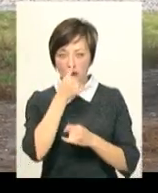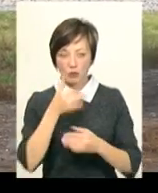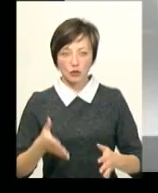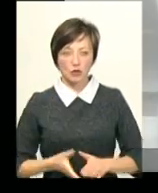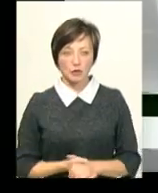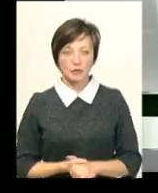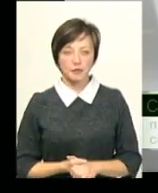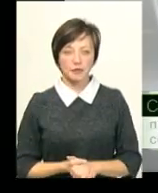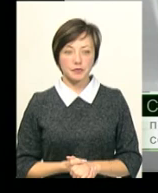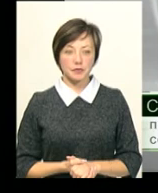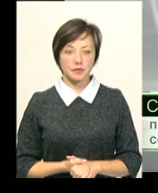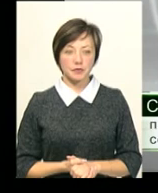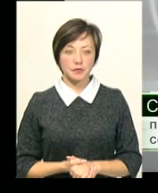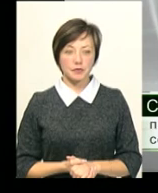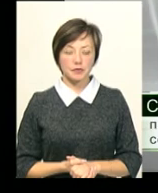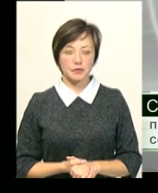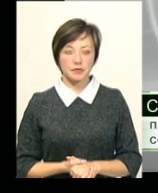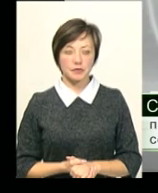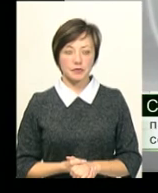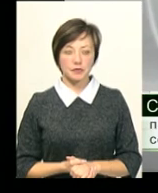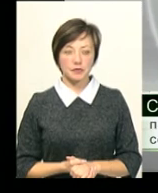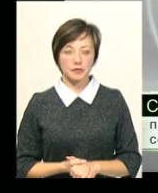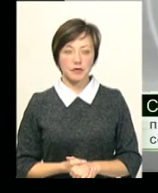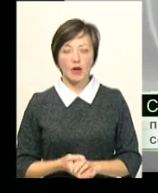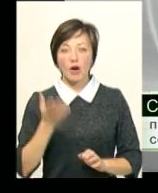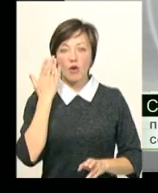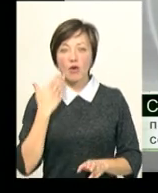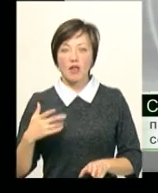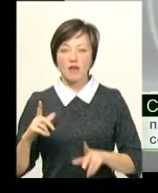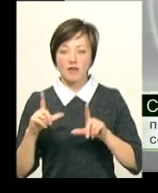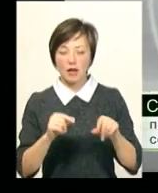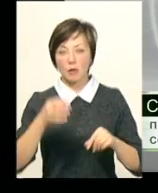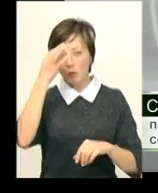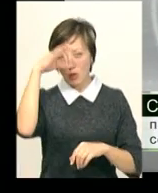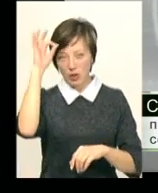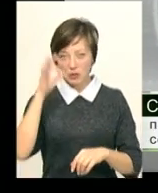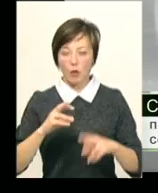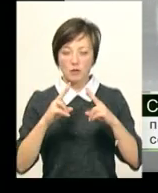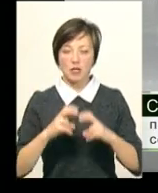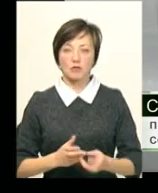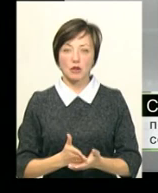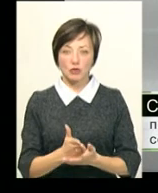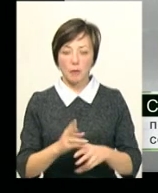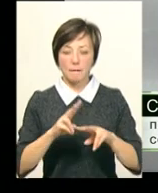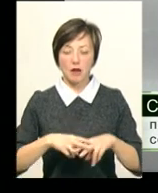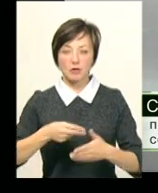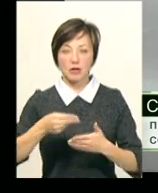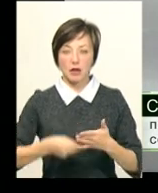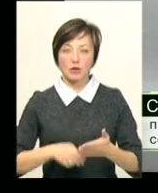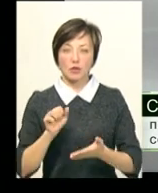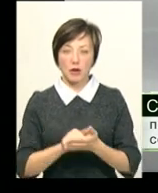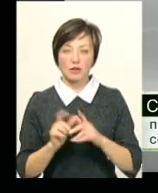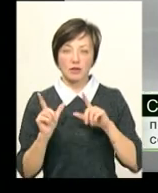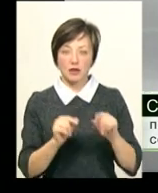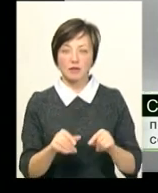може. Понеділок виїде поліція, обстежа маршрут, паспорт маршрут. Якщо все погодиться, тільки тоді з документами ми можемо